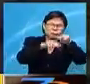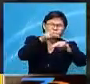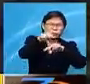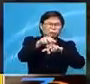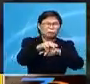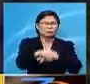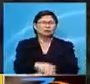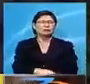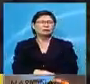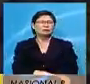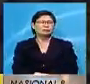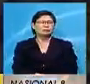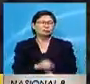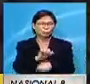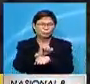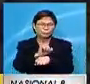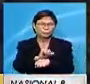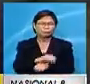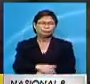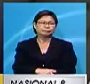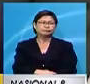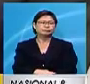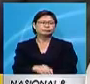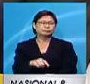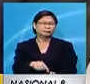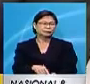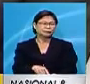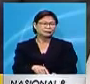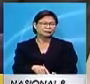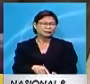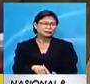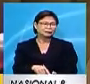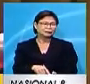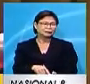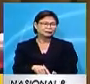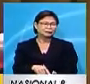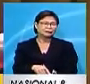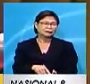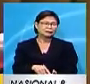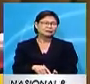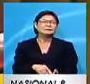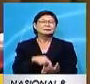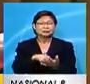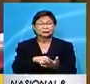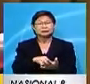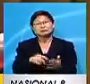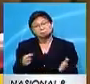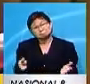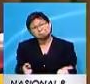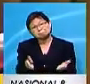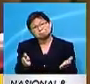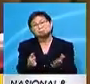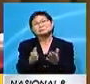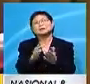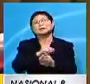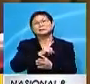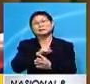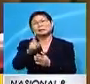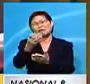supervisory framework. These initiatives are the cornerstone of Islamic finance industry's